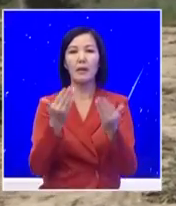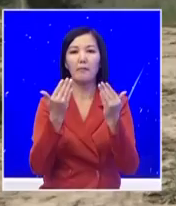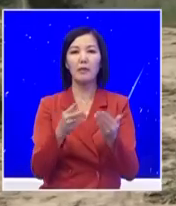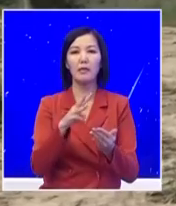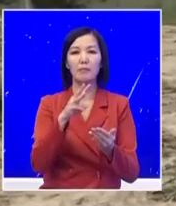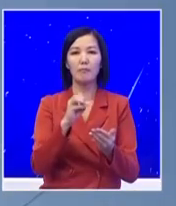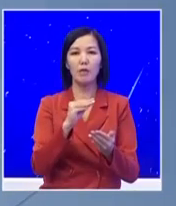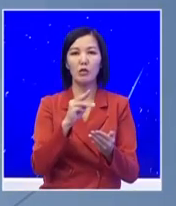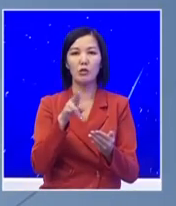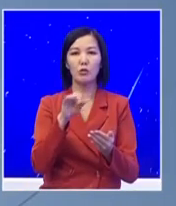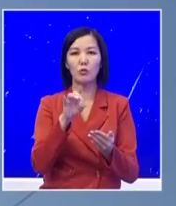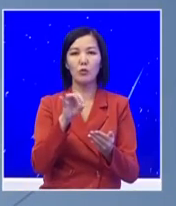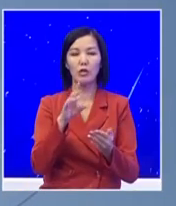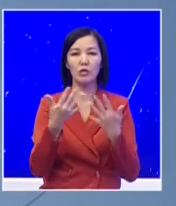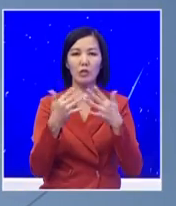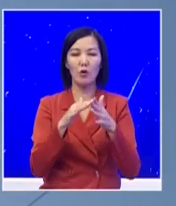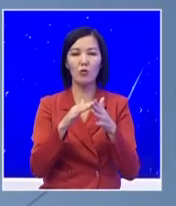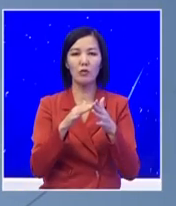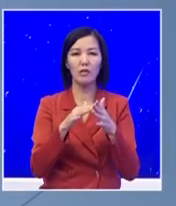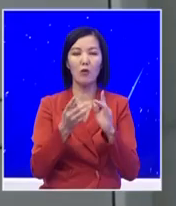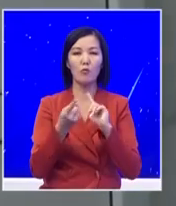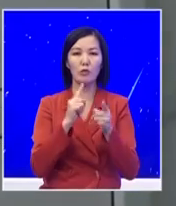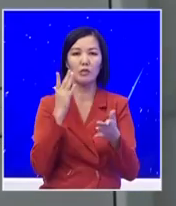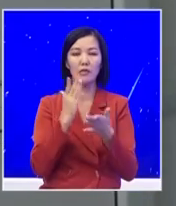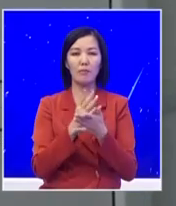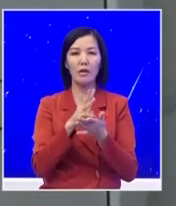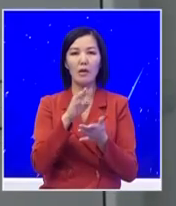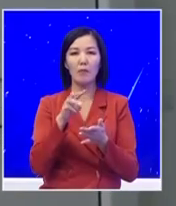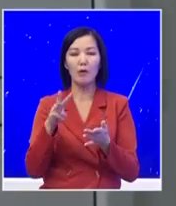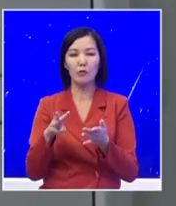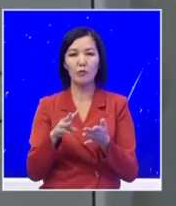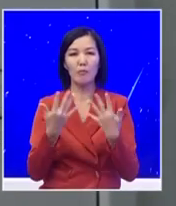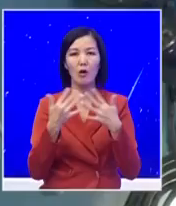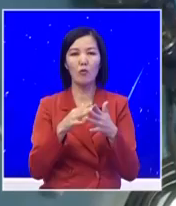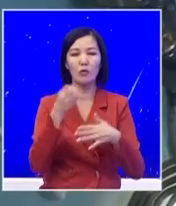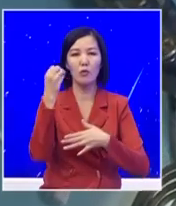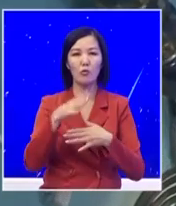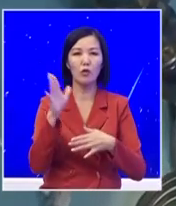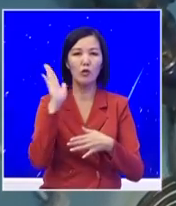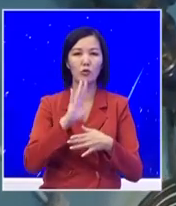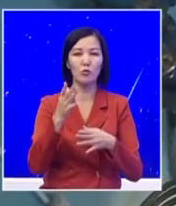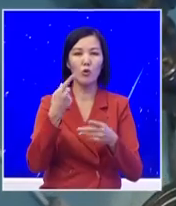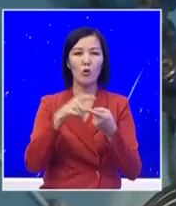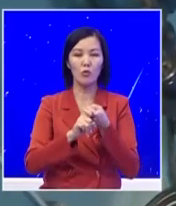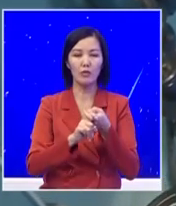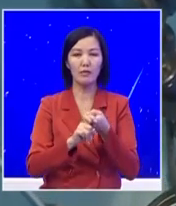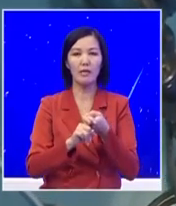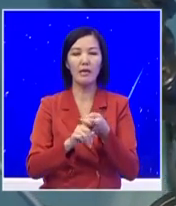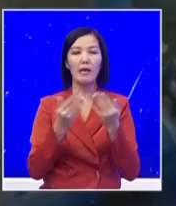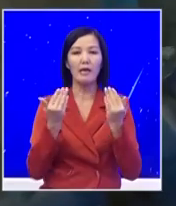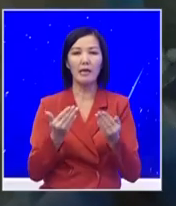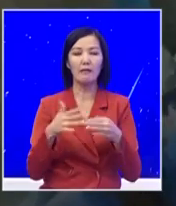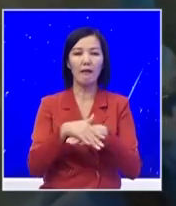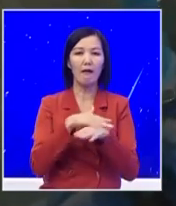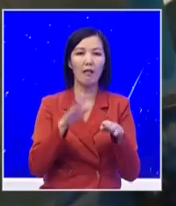Междуреченск ауылдық округінде де айтарлықтай өзгерістер бар. Маусым айында Жауғашты ауылында орталық су құбыры іске қосылды. Енді тұрғындар